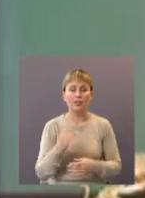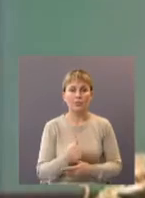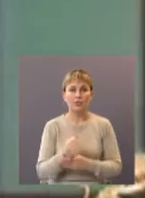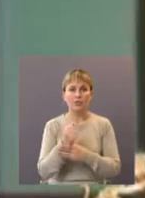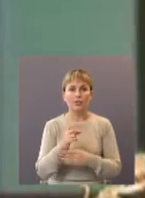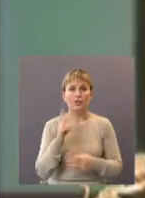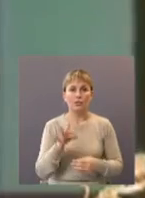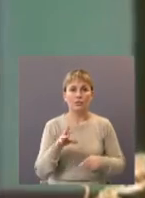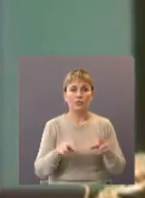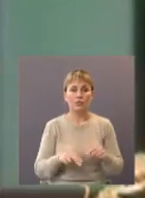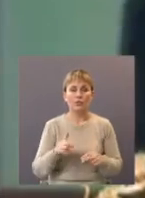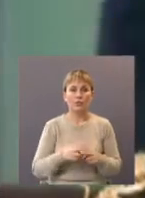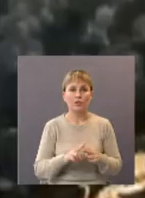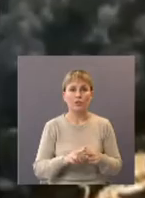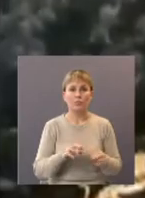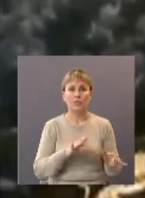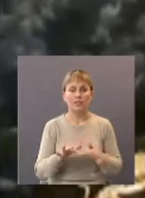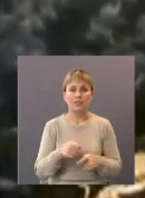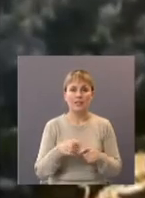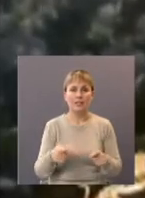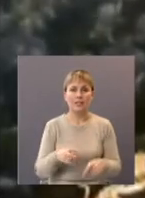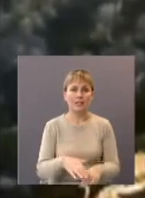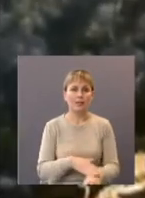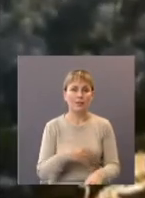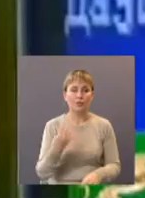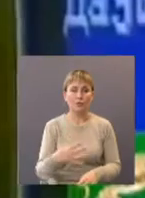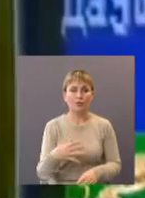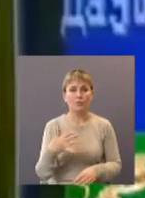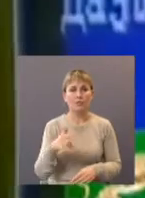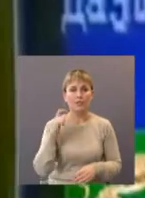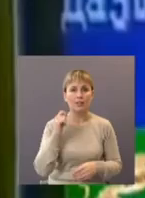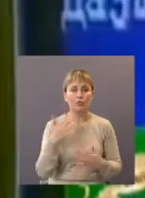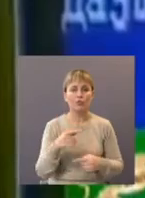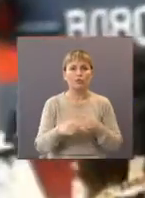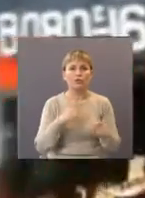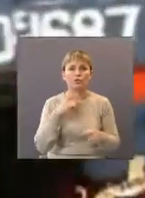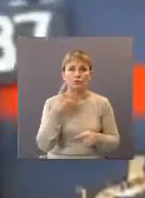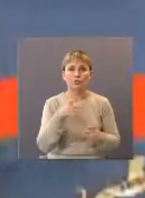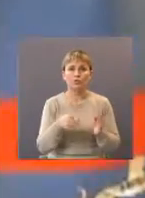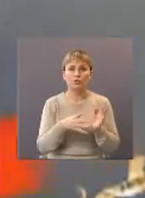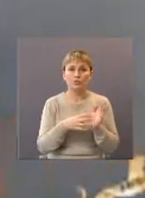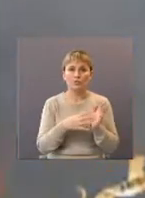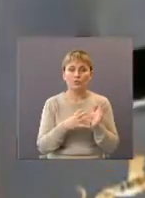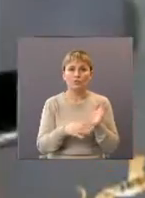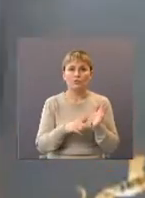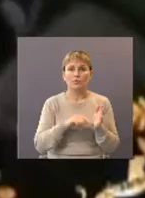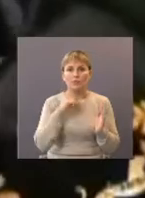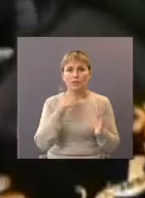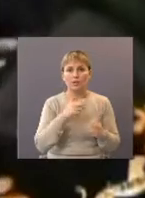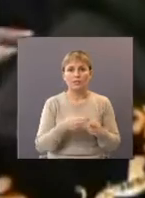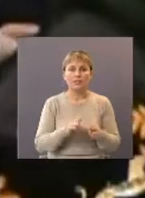поддержали, однако считали, что этот процесс затянется на долгих 40-50 лет. Но уже через год, в 1997 году,